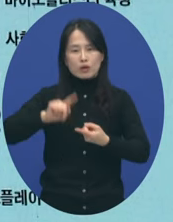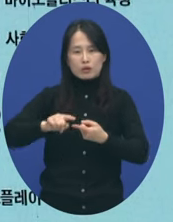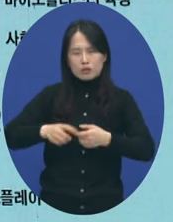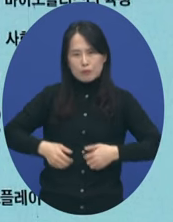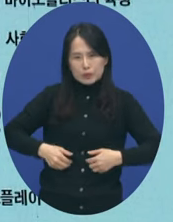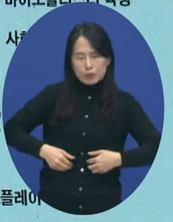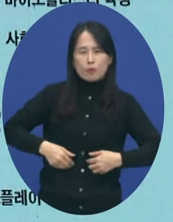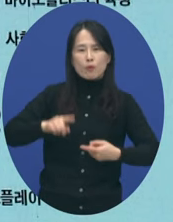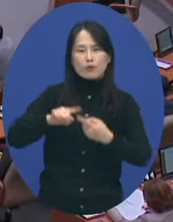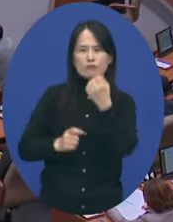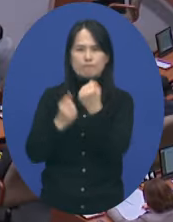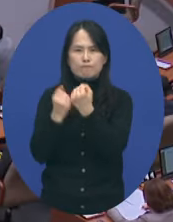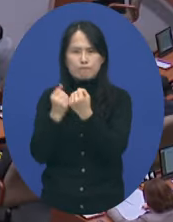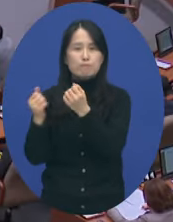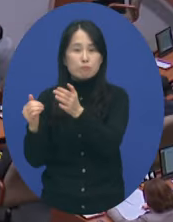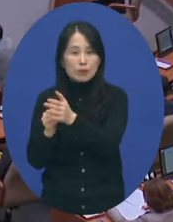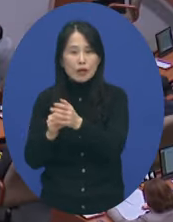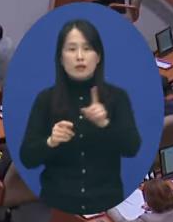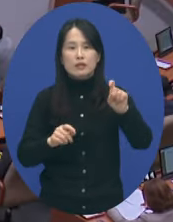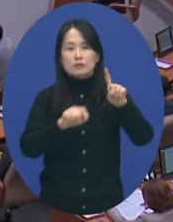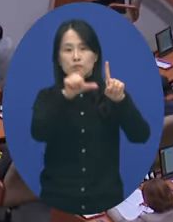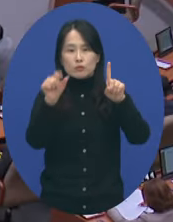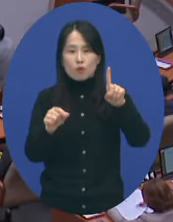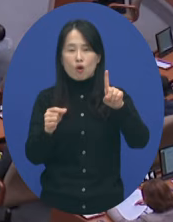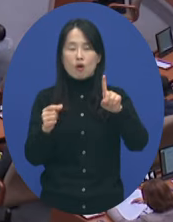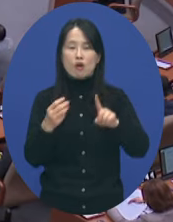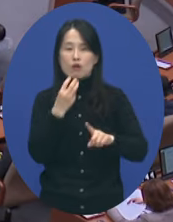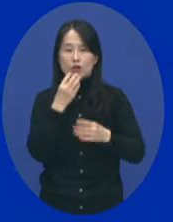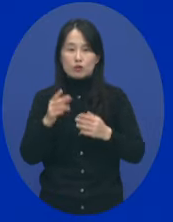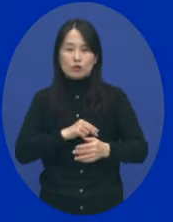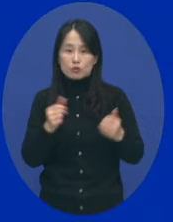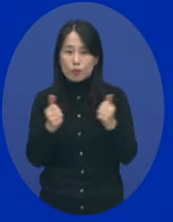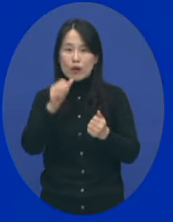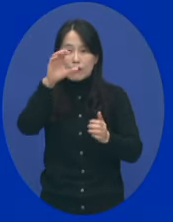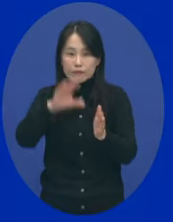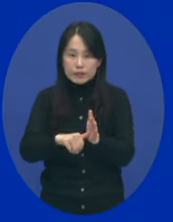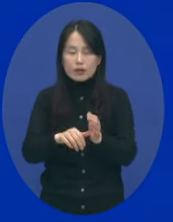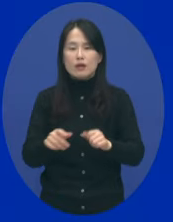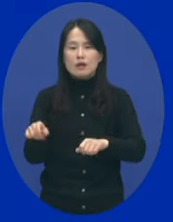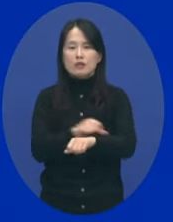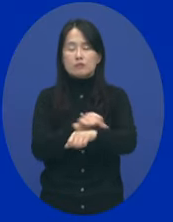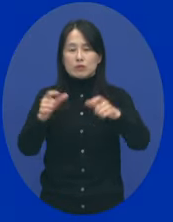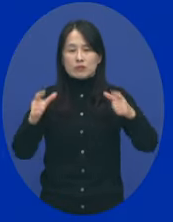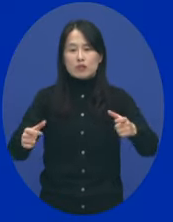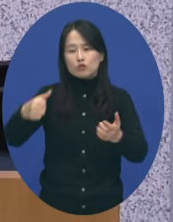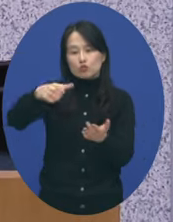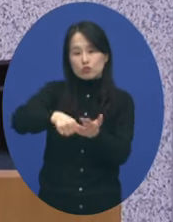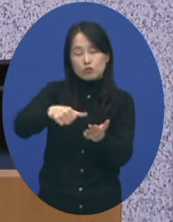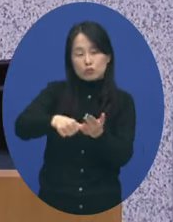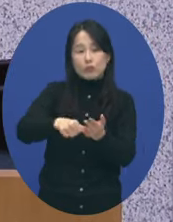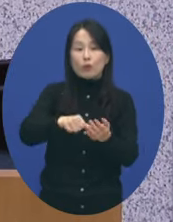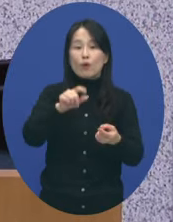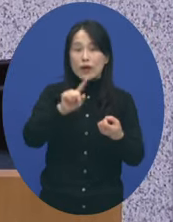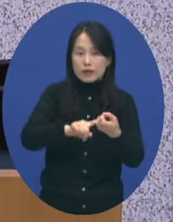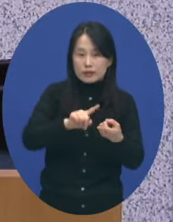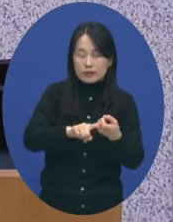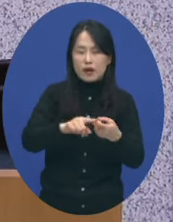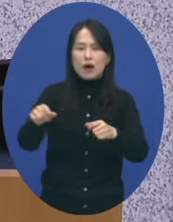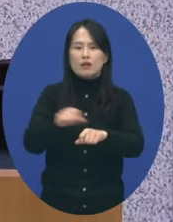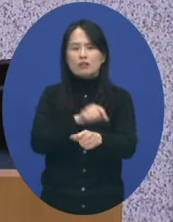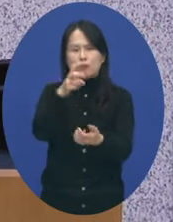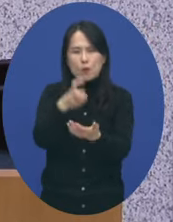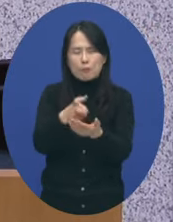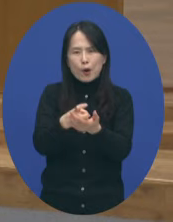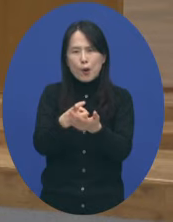개발 비전을 설명하고 11월 경기도 의회에서 경기북부 특별자치도 설치 주민투표 실시 및 특별법 재정